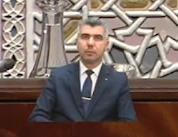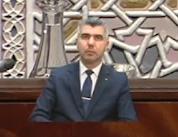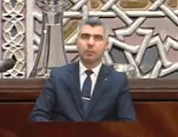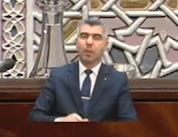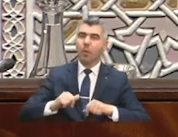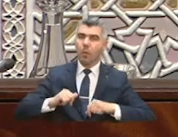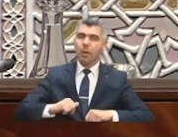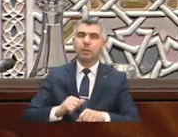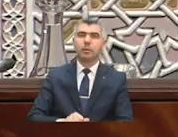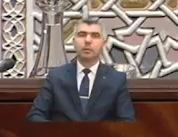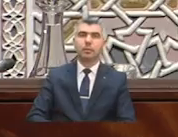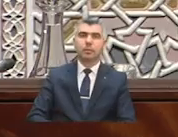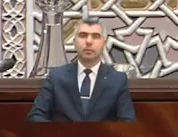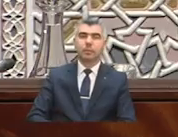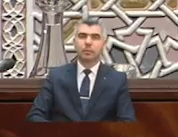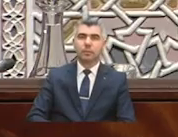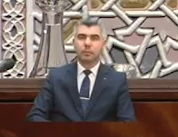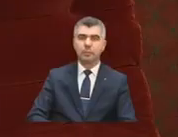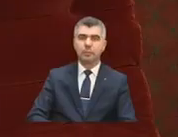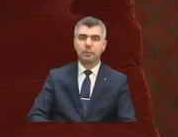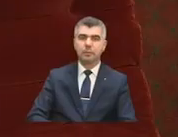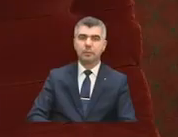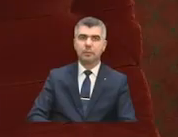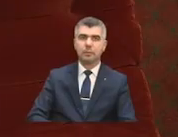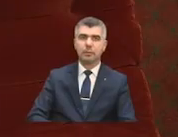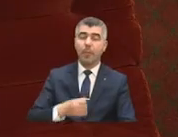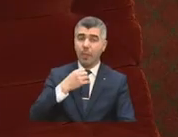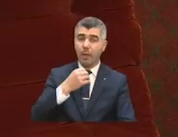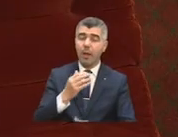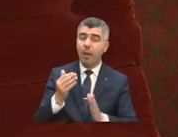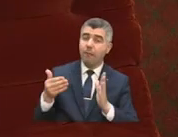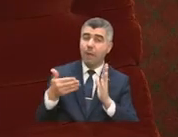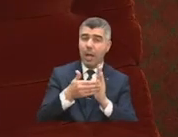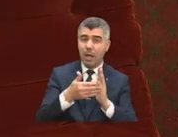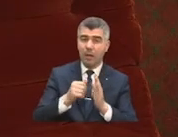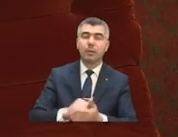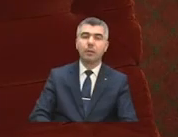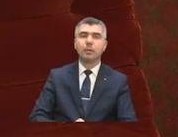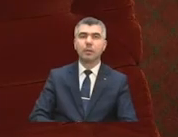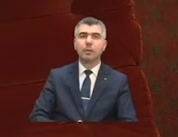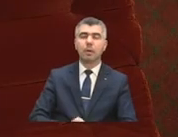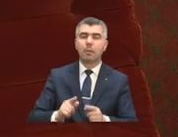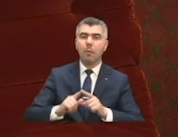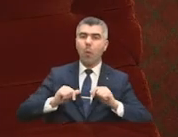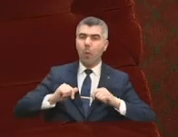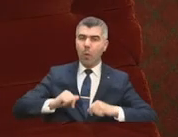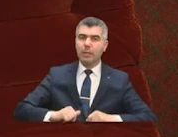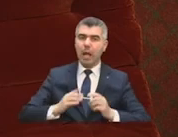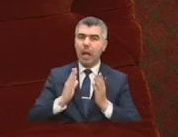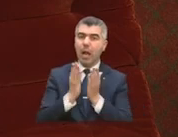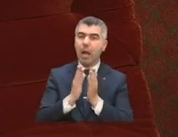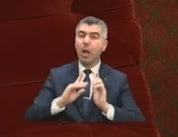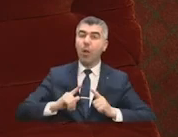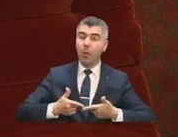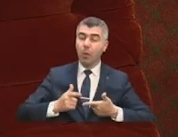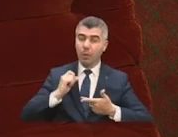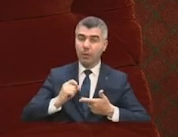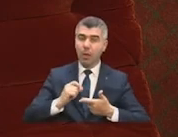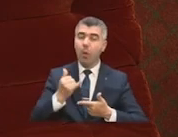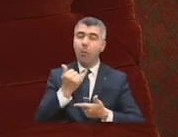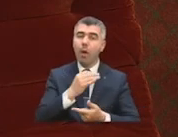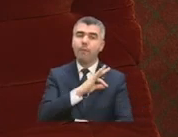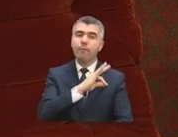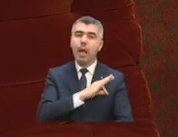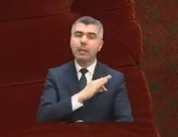تفضلوا سيد الوزير. كيف قلت في الأونة الأخيرة مشات الوزارة تأخذ بعين الاعتبار المصلحة الفضلى